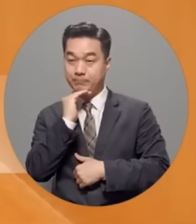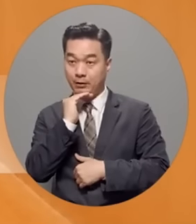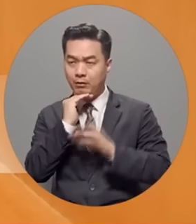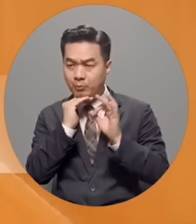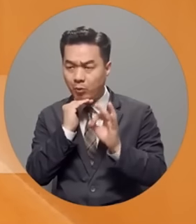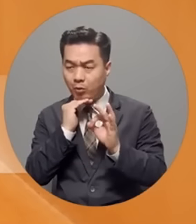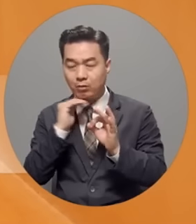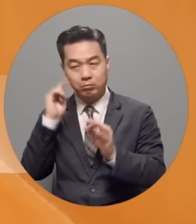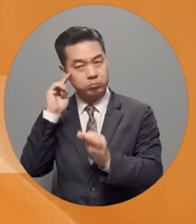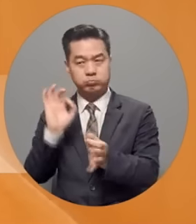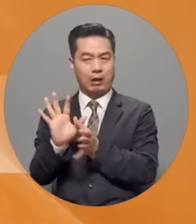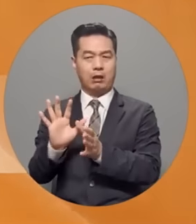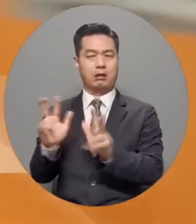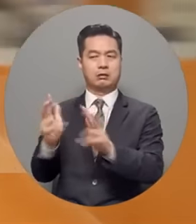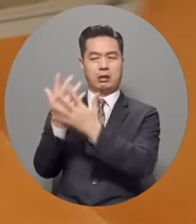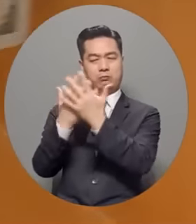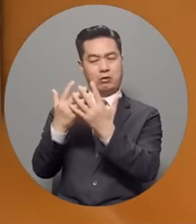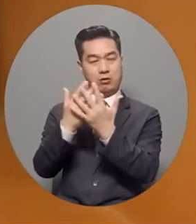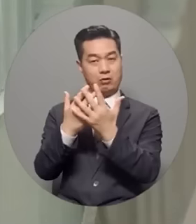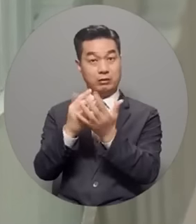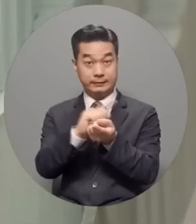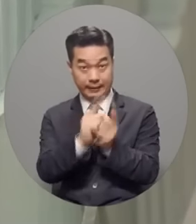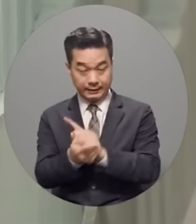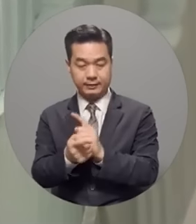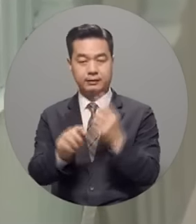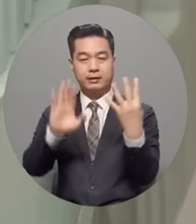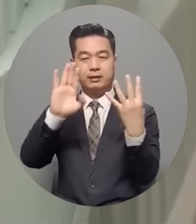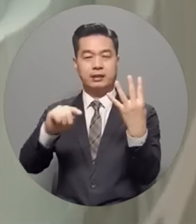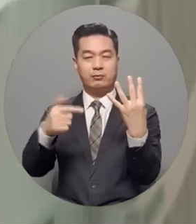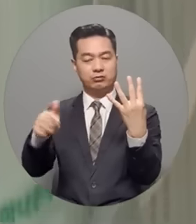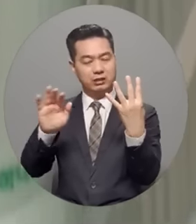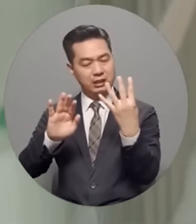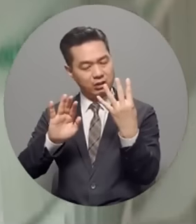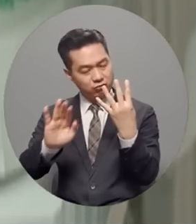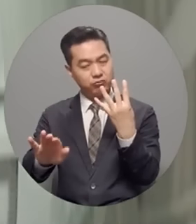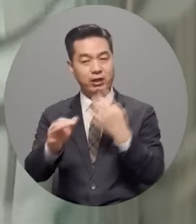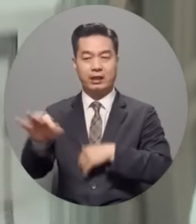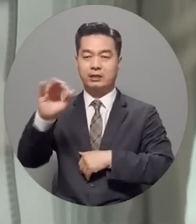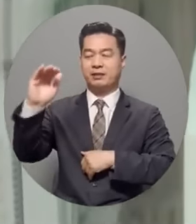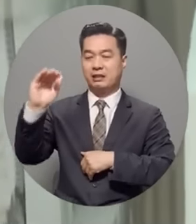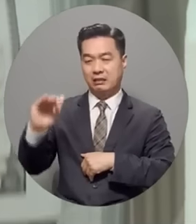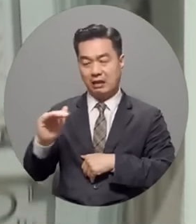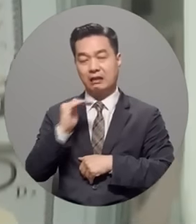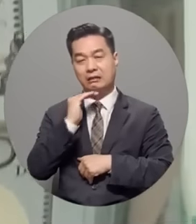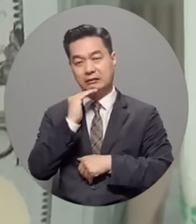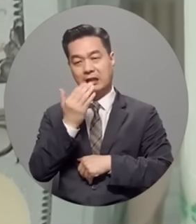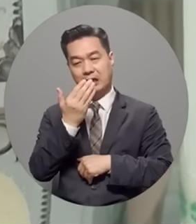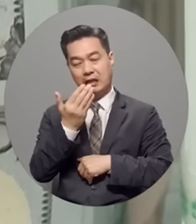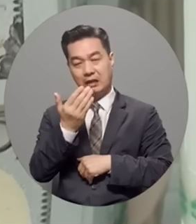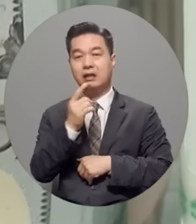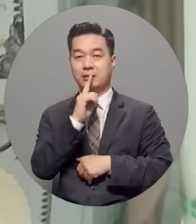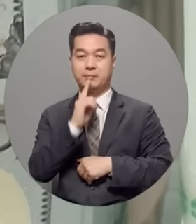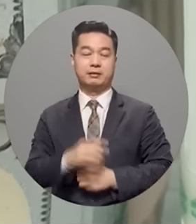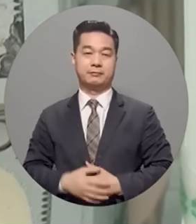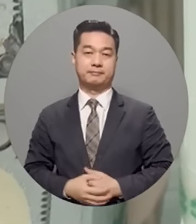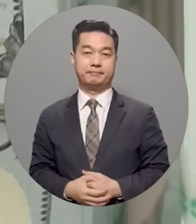이제는 거의 사라졌습니다. 대신 4분기 이후는 돼야 금리 인하를 기대해 볼 수 있다는 전망이